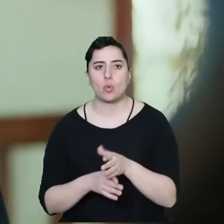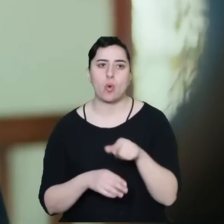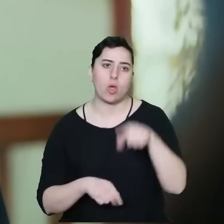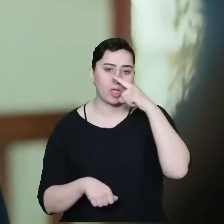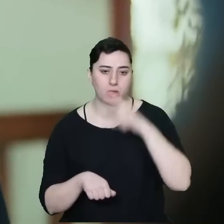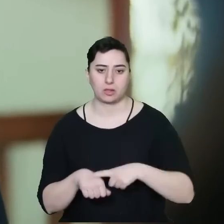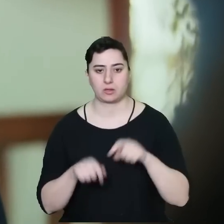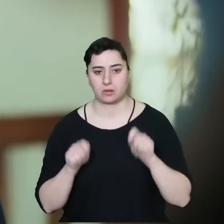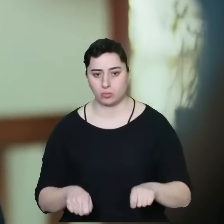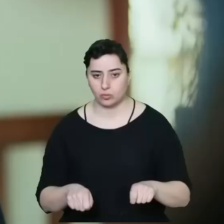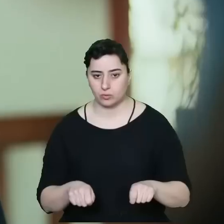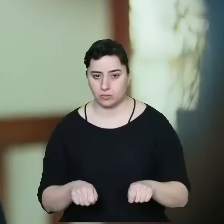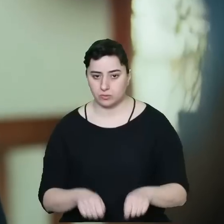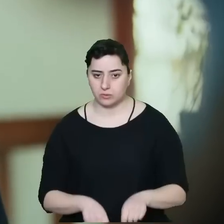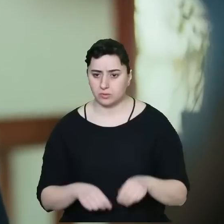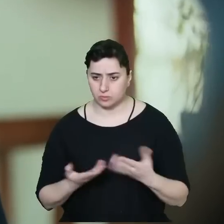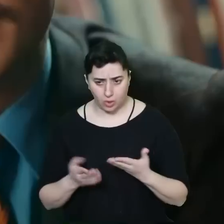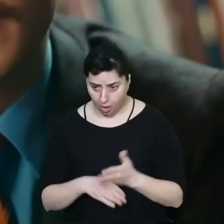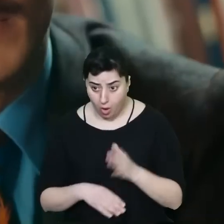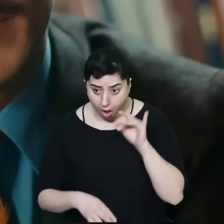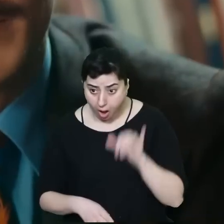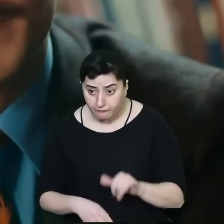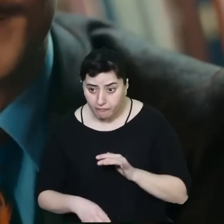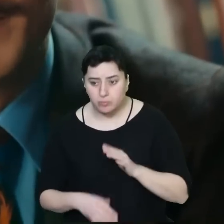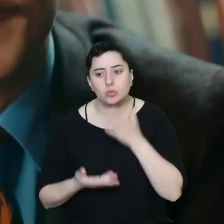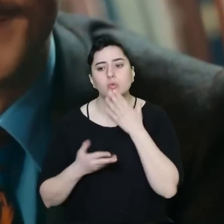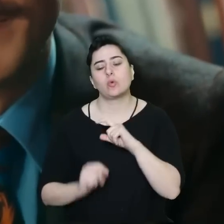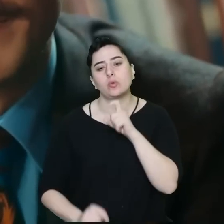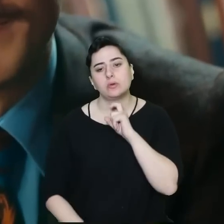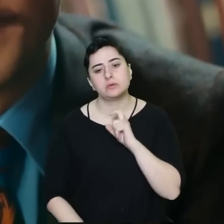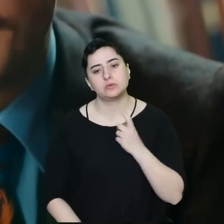sana. Ha? Haklı mı? Hayır.